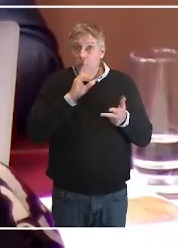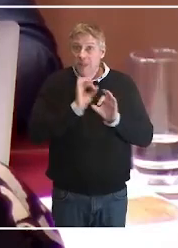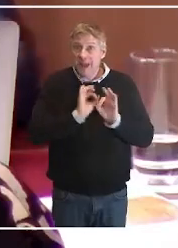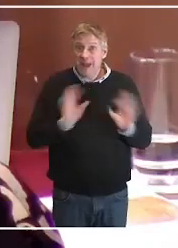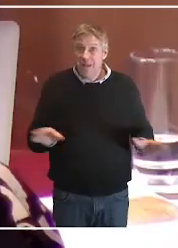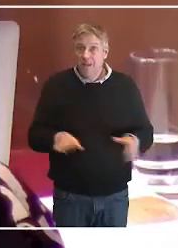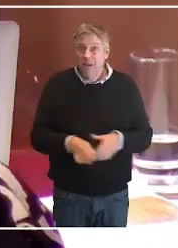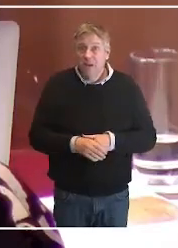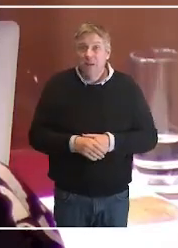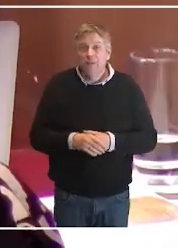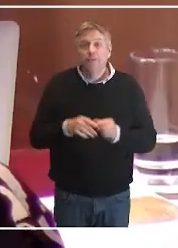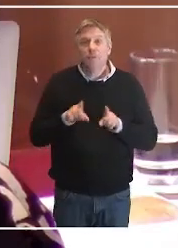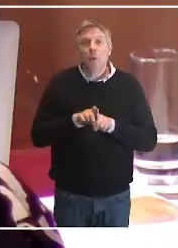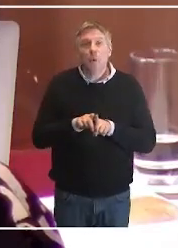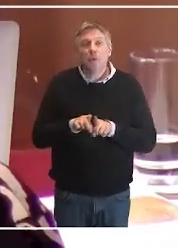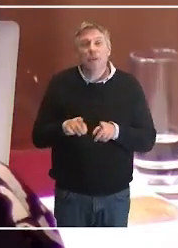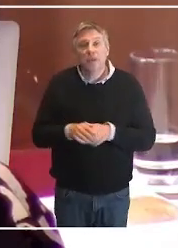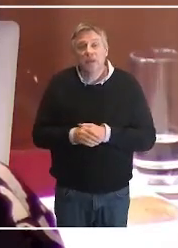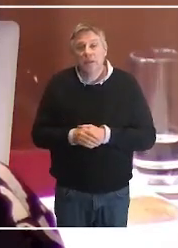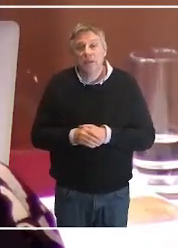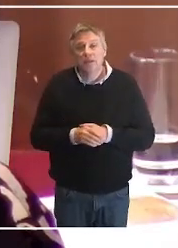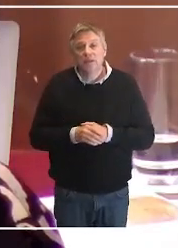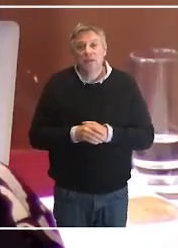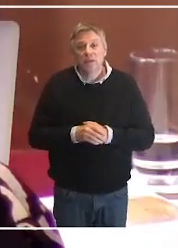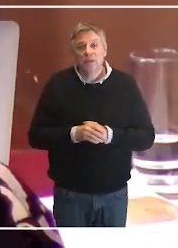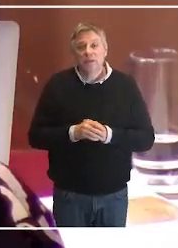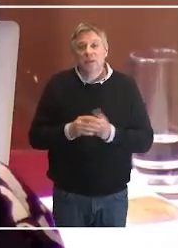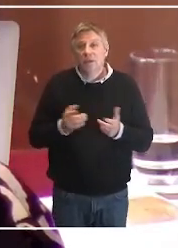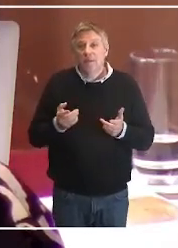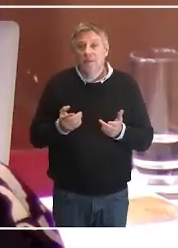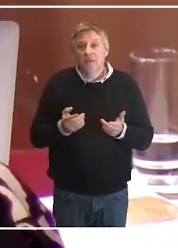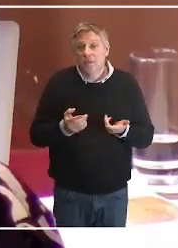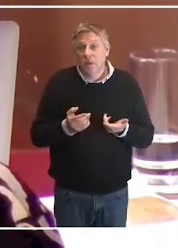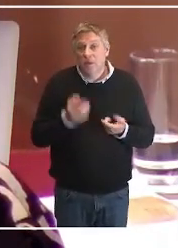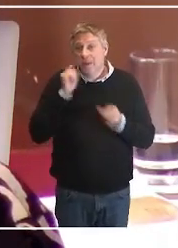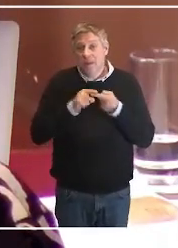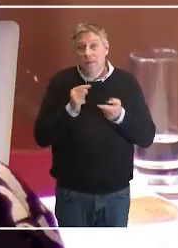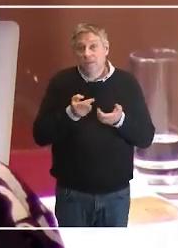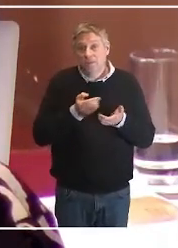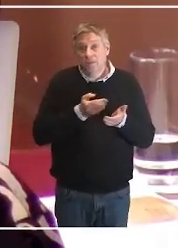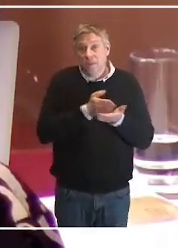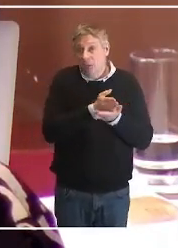regrette, sur le fond du sujet, on est passé à côté de l'exercice. Voilà. Non.